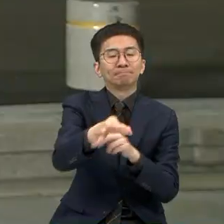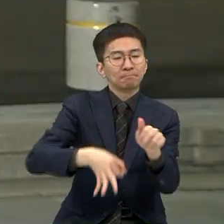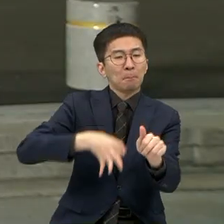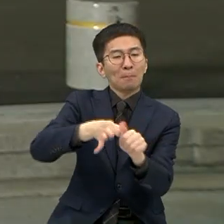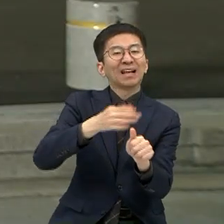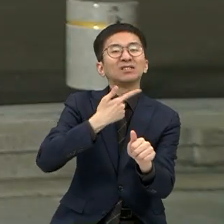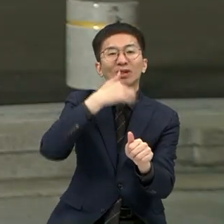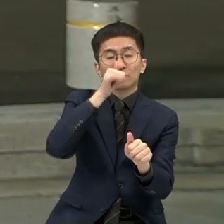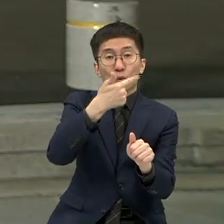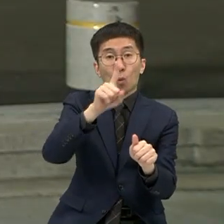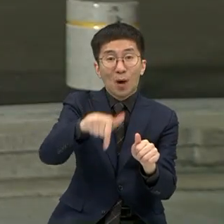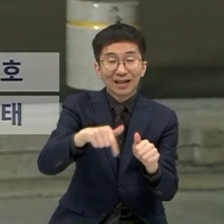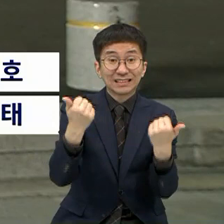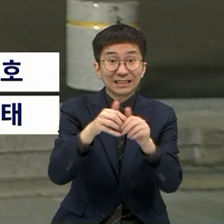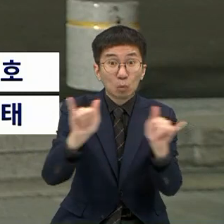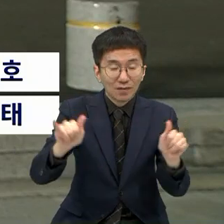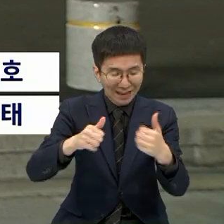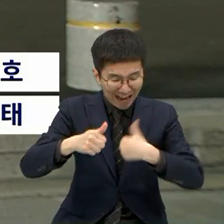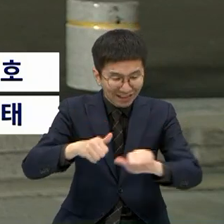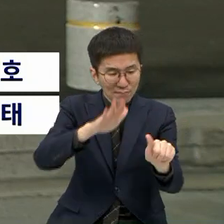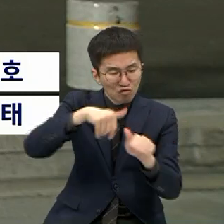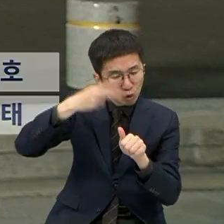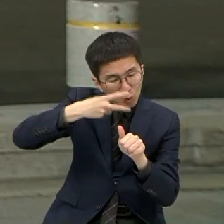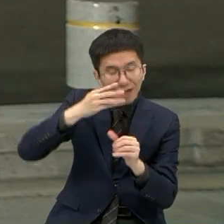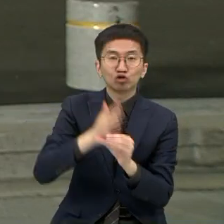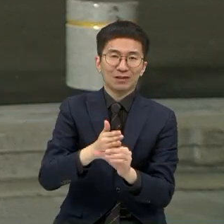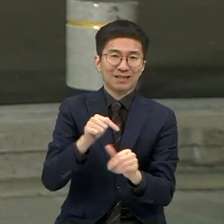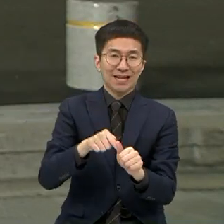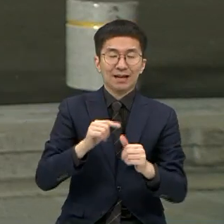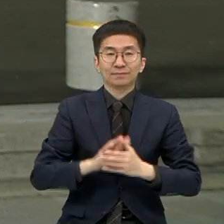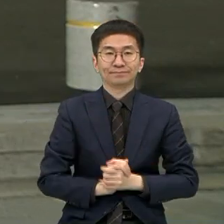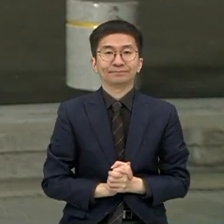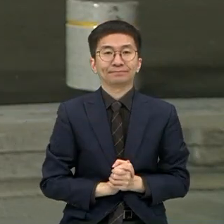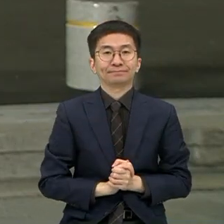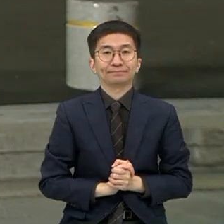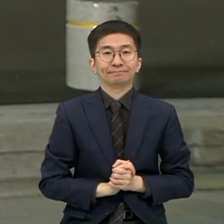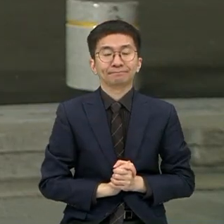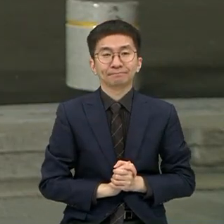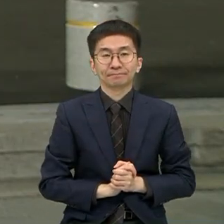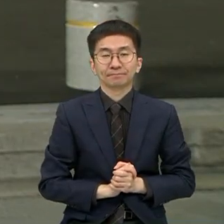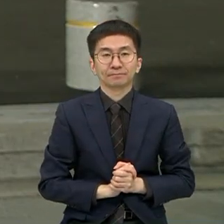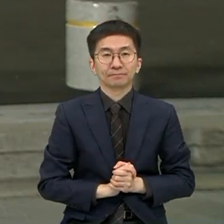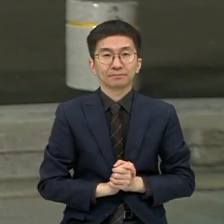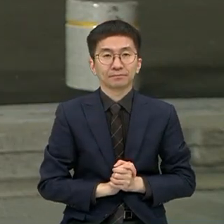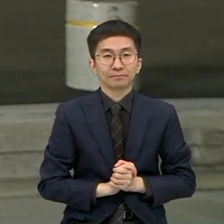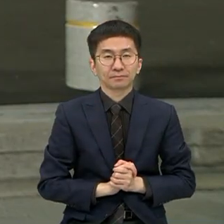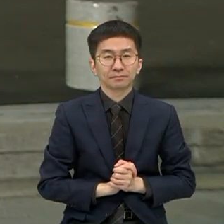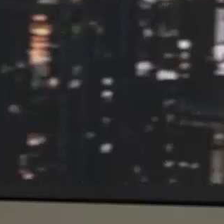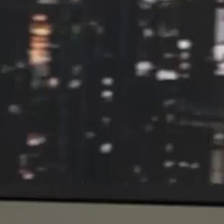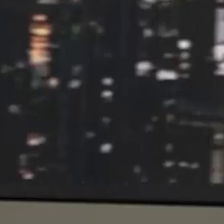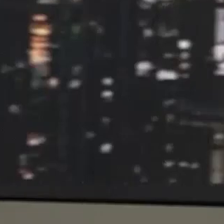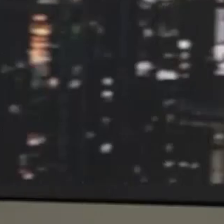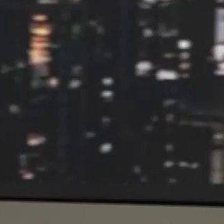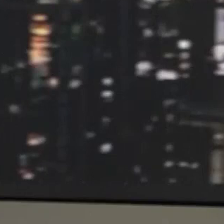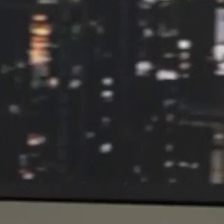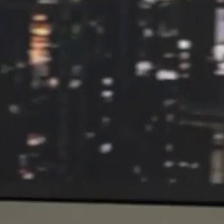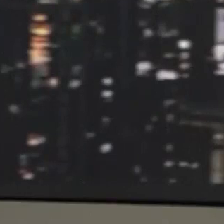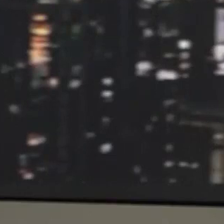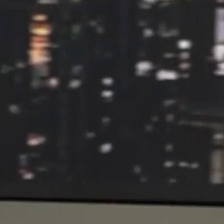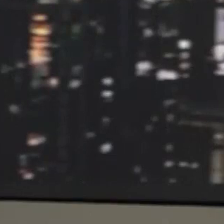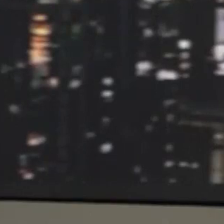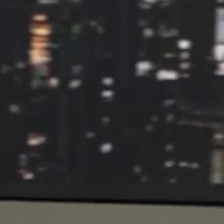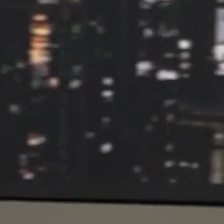의원의 아들을 오늘 소환해 조사 중입니다 지금까지 서울중앙지검에서 sbs 국명 됩니다 안녕하십니까